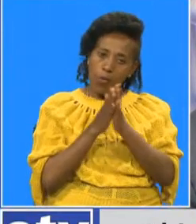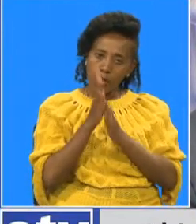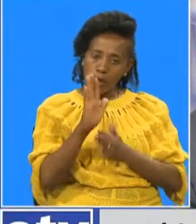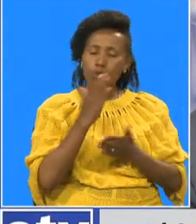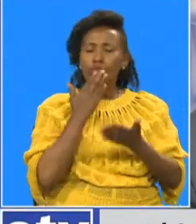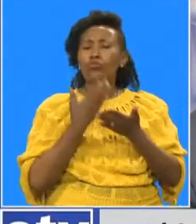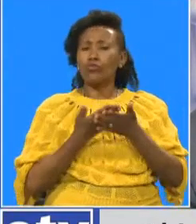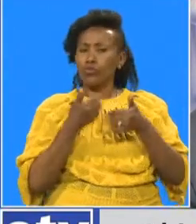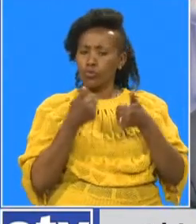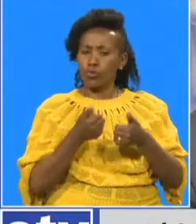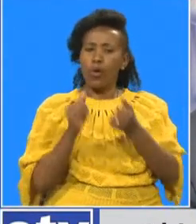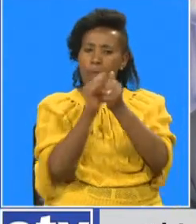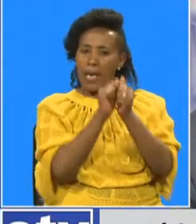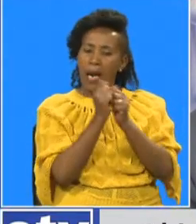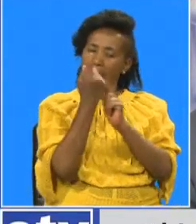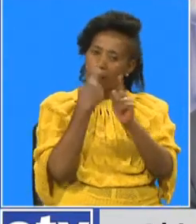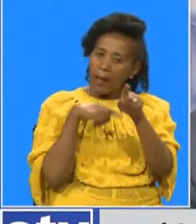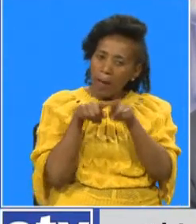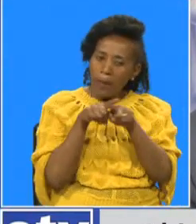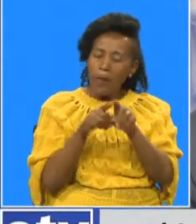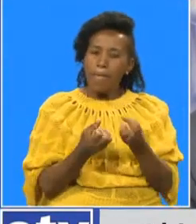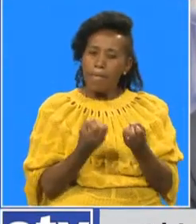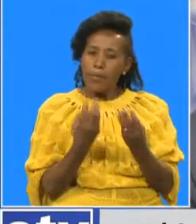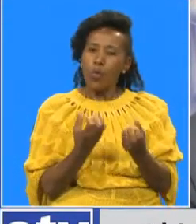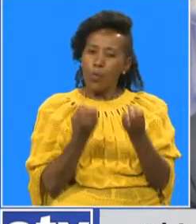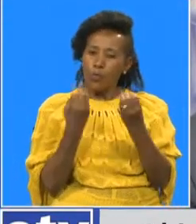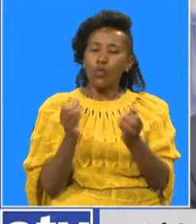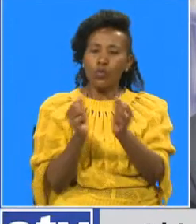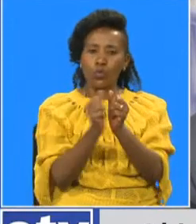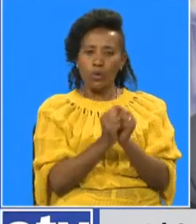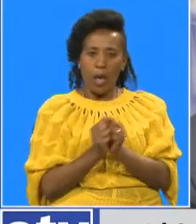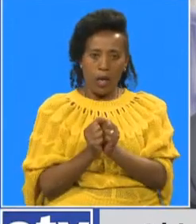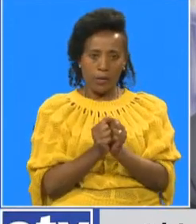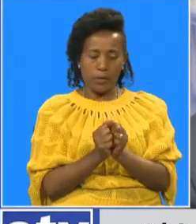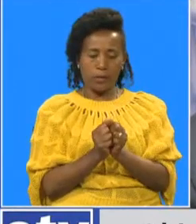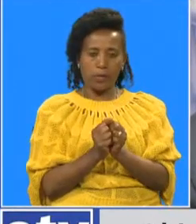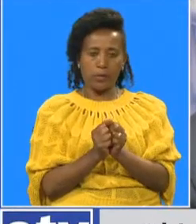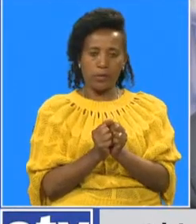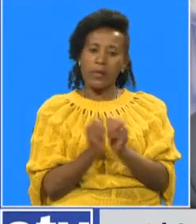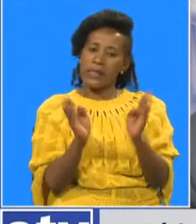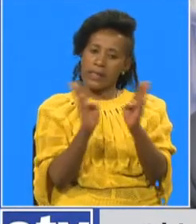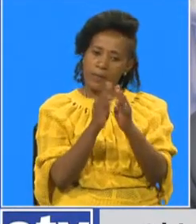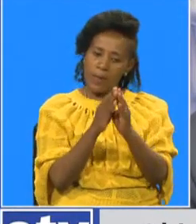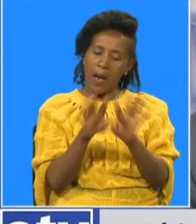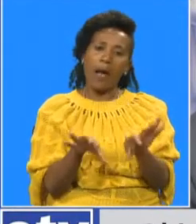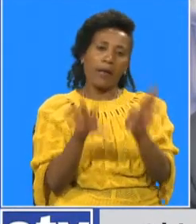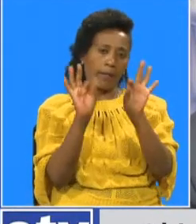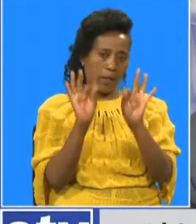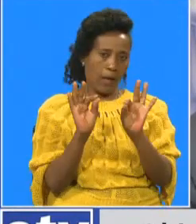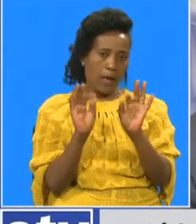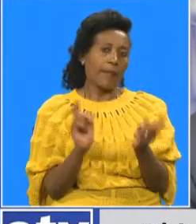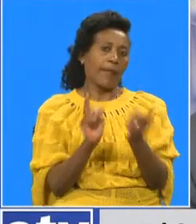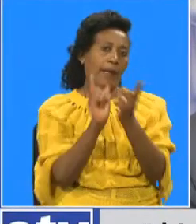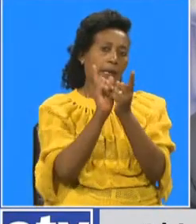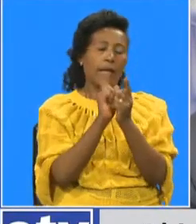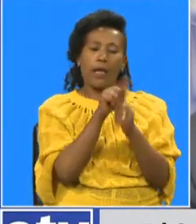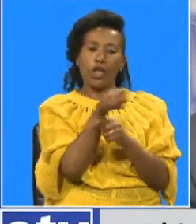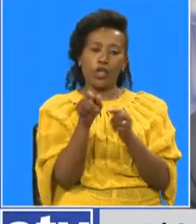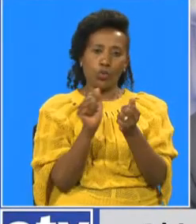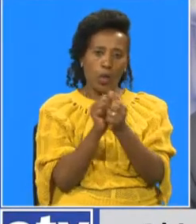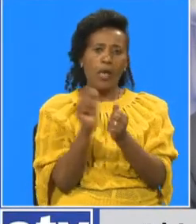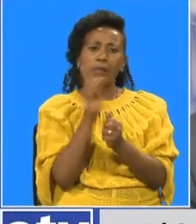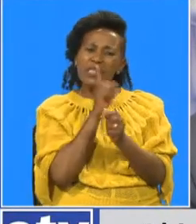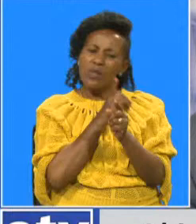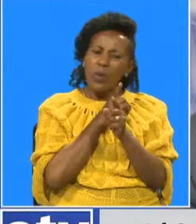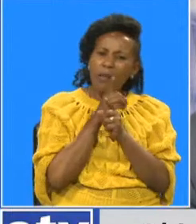ፍላጎታቸውም ጥሩ ነው በጋራም ተግባብተን ብዙዎቹ ጋር ስብሰባ ማግኝተናል ተገናኝተናል ከነሱ ጋር